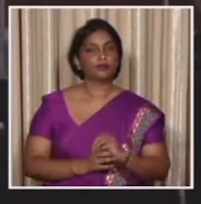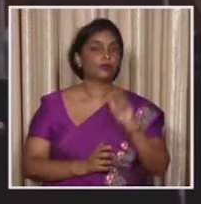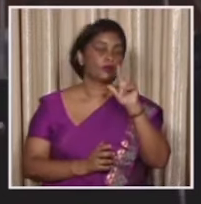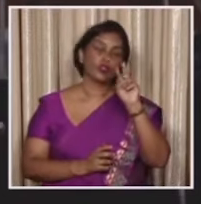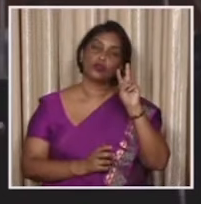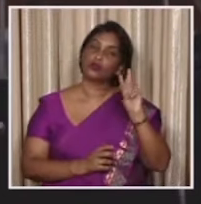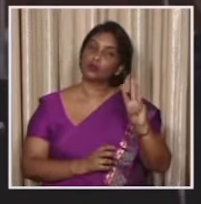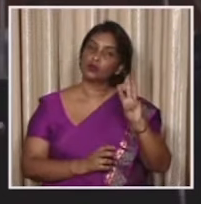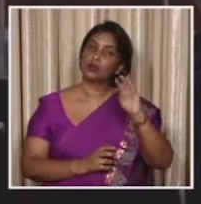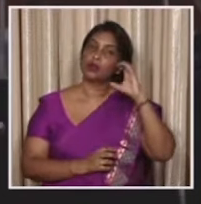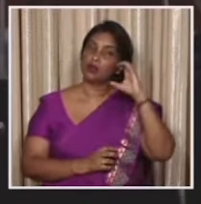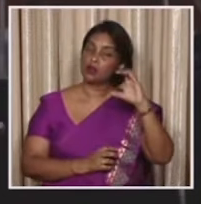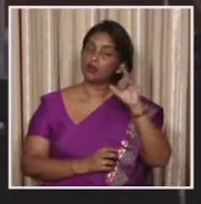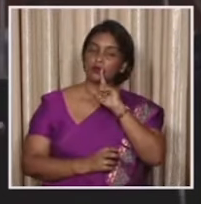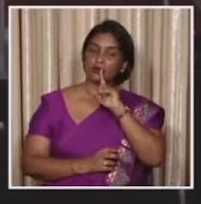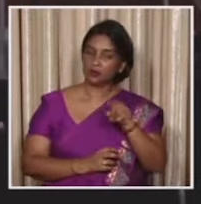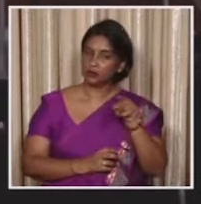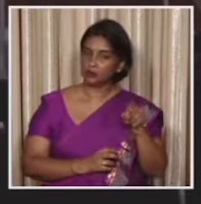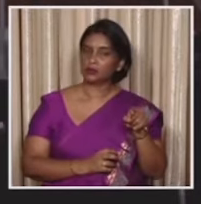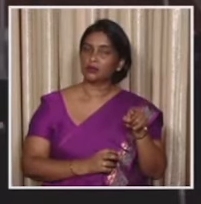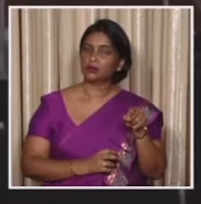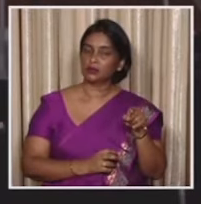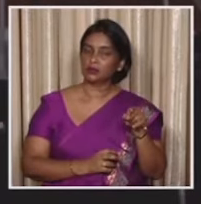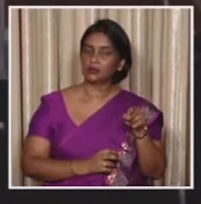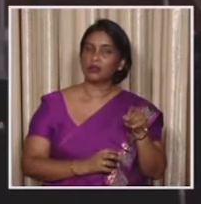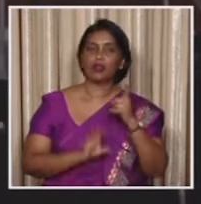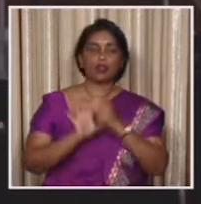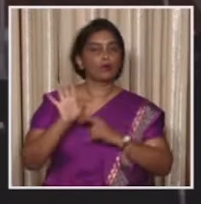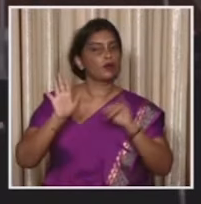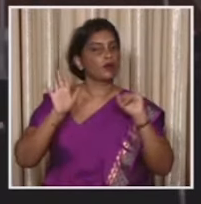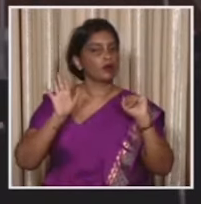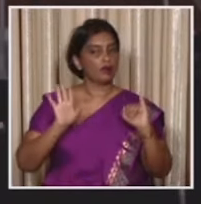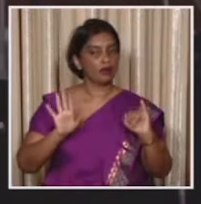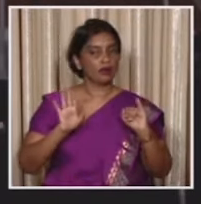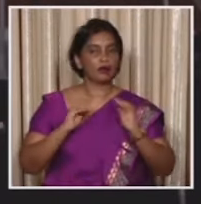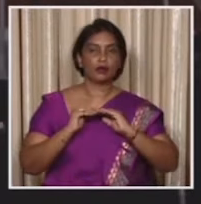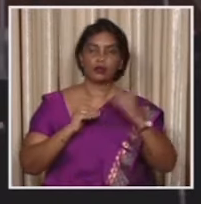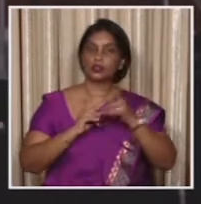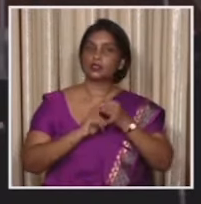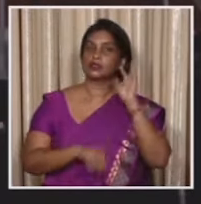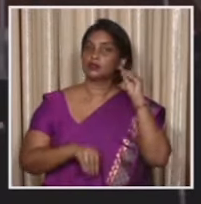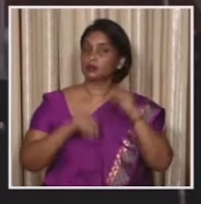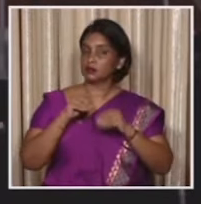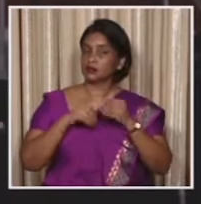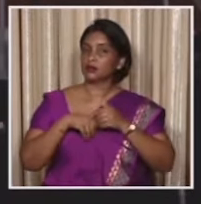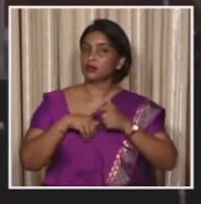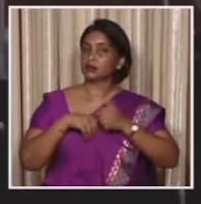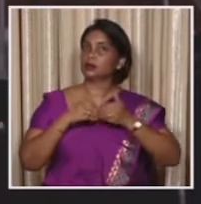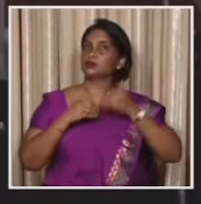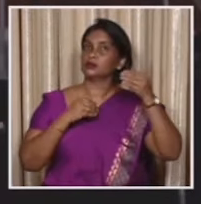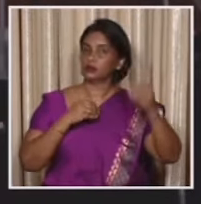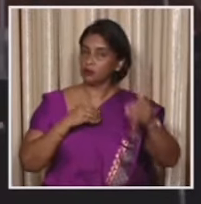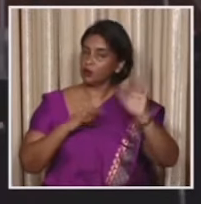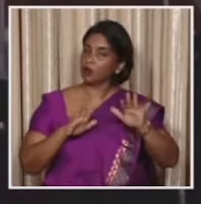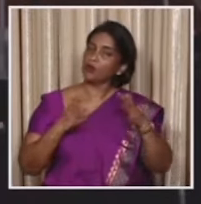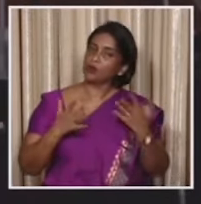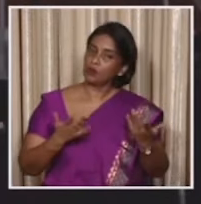83 ආවගන්තියේ කියන්නේ වසර 6ක් ඉක්මවා ජනාධිපති දුරකාලයේ දිගු කිරීමට